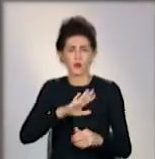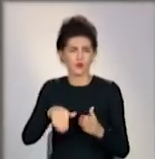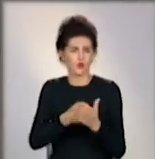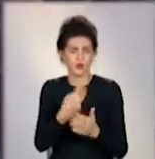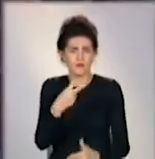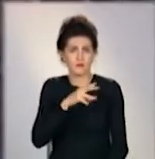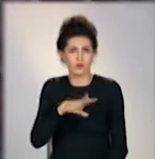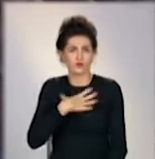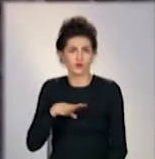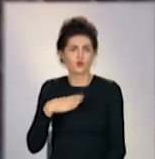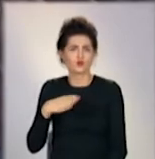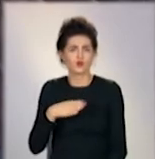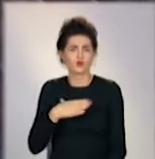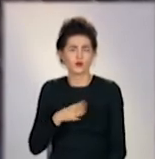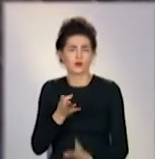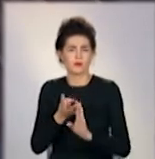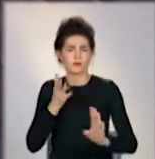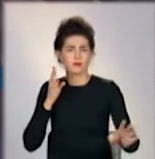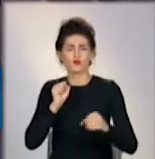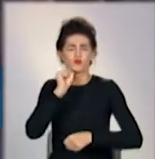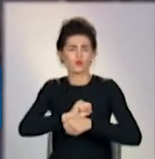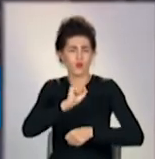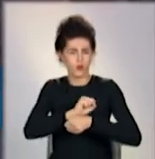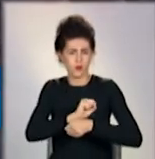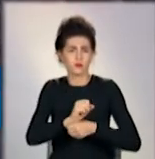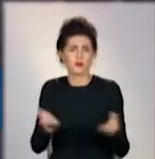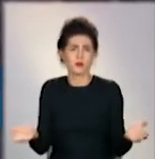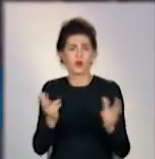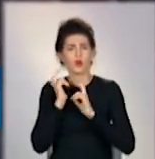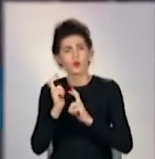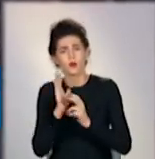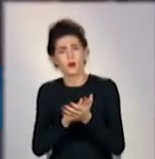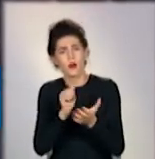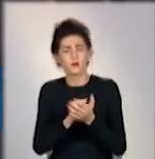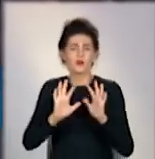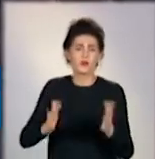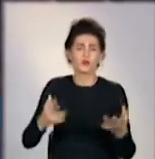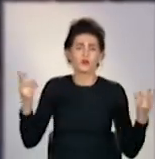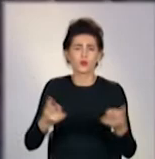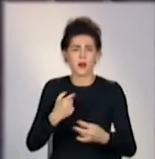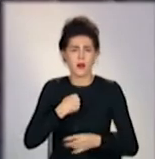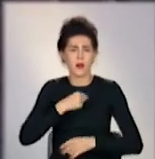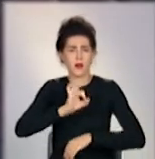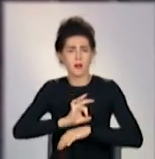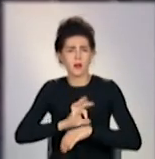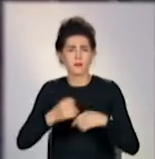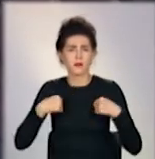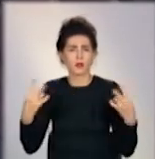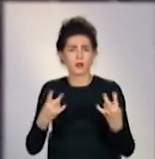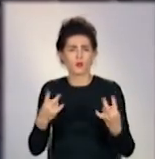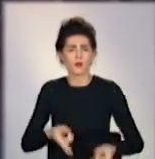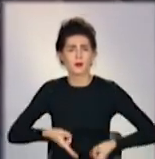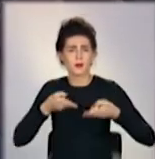хвилин. Вот тоже стоят, вот везут, они везут, может груз портится людям. Я вот больной, мне надо